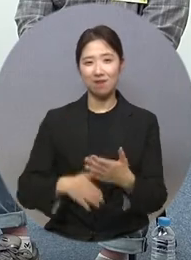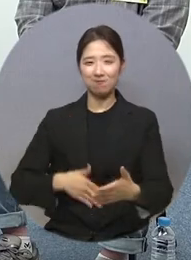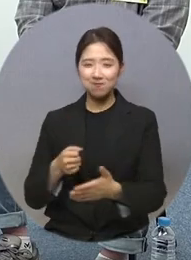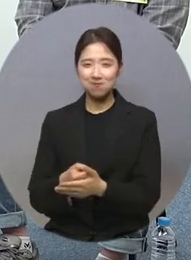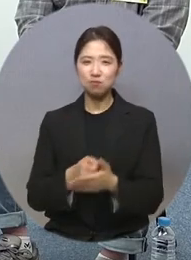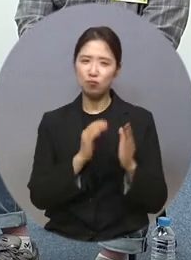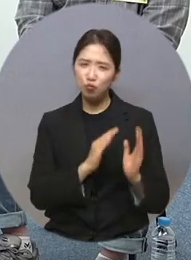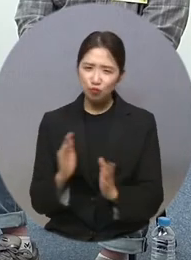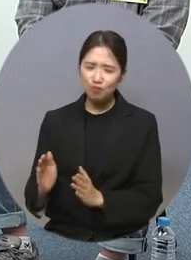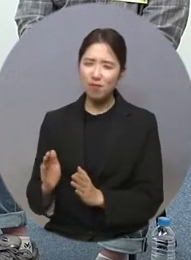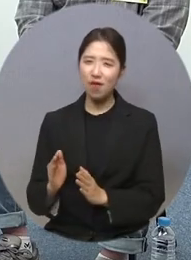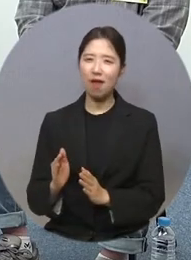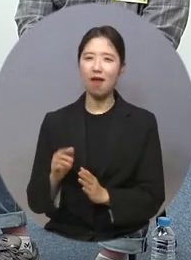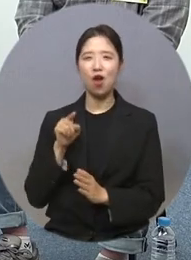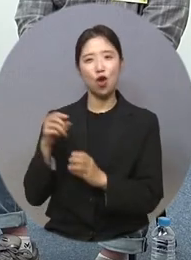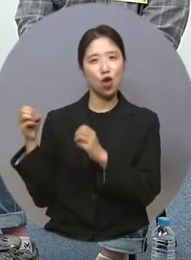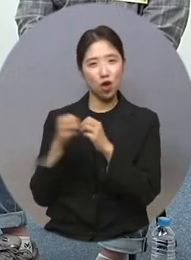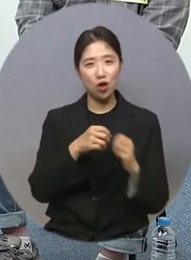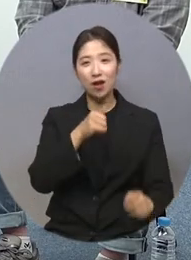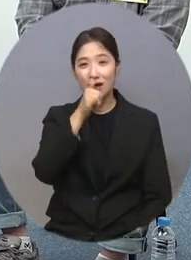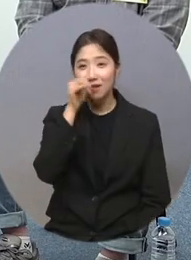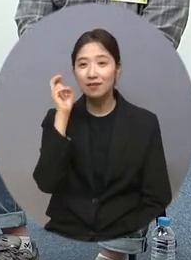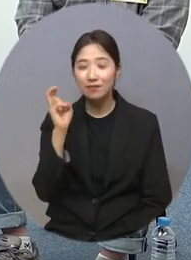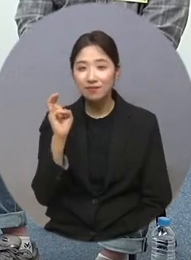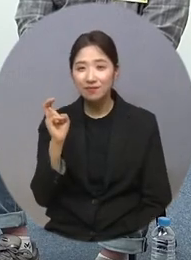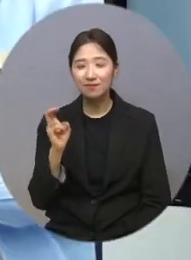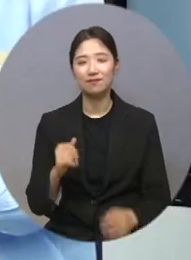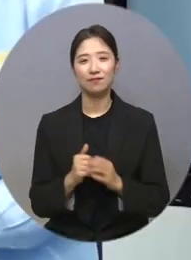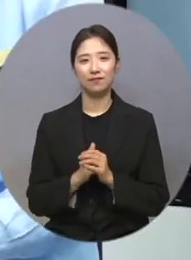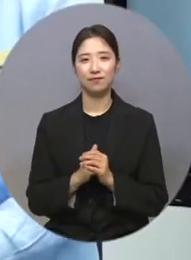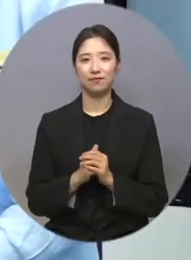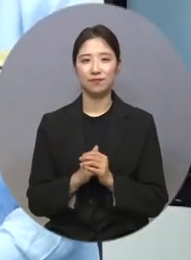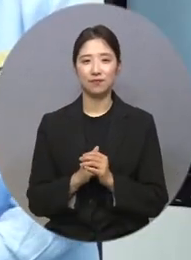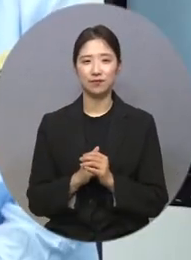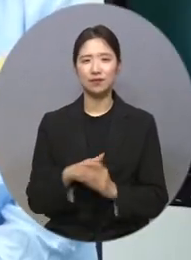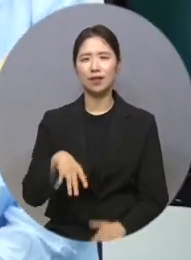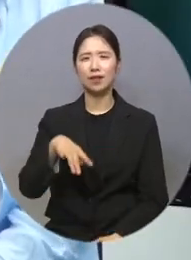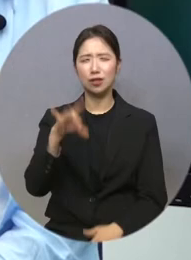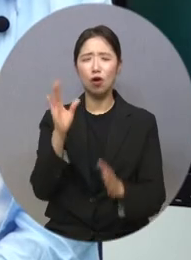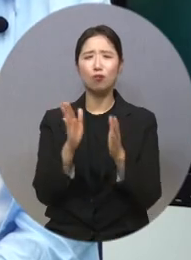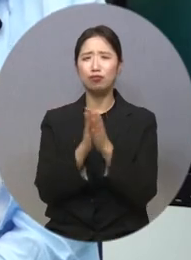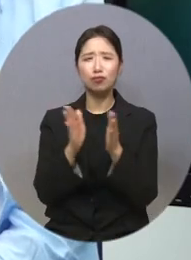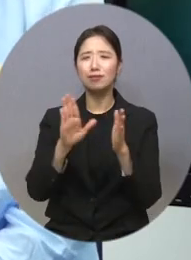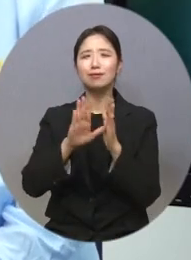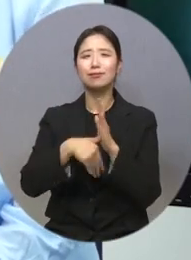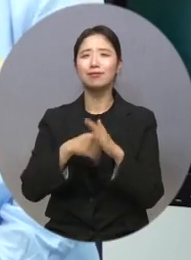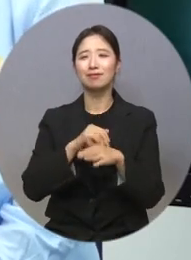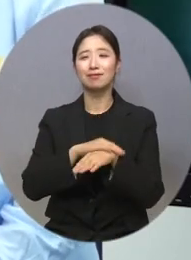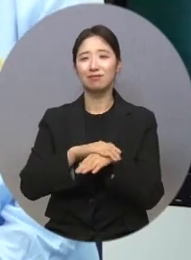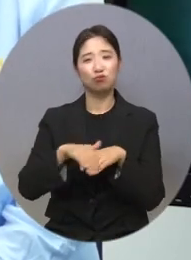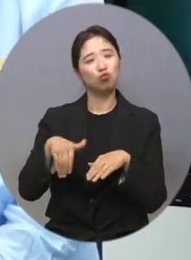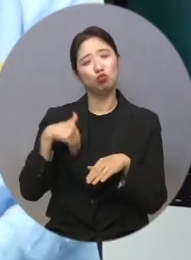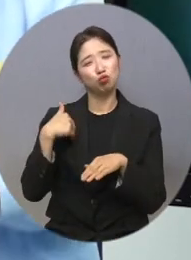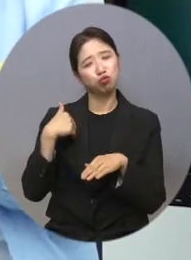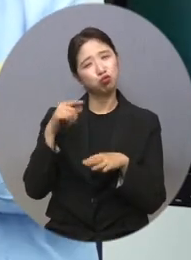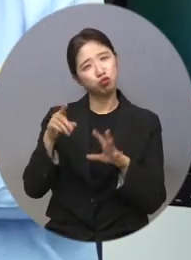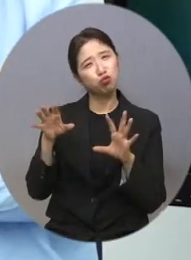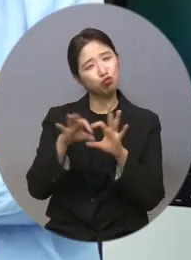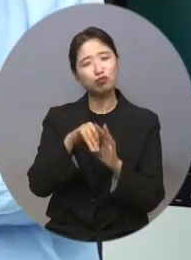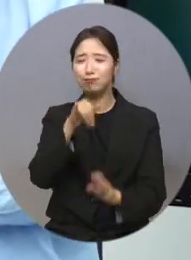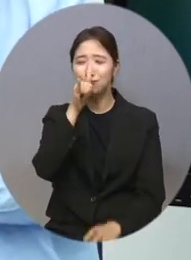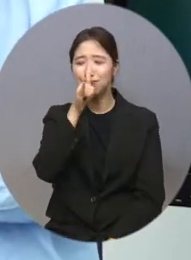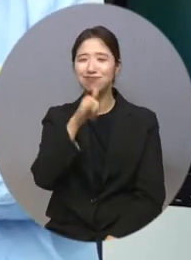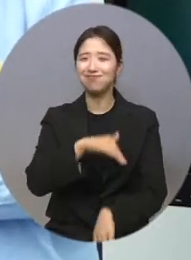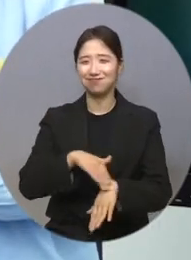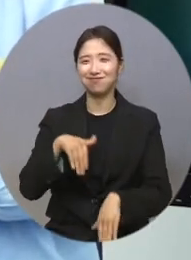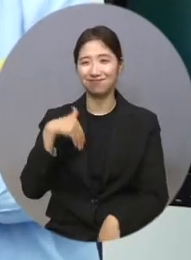결심하고 준비하시는데도 영향이 많이 있으셨을 것 같아요? 처음에 시작할 때는 연계성을